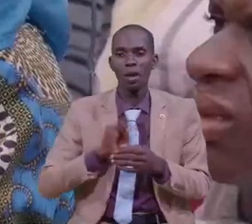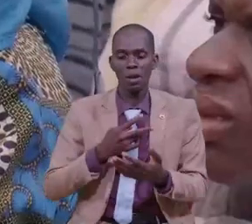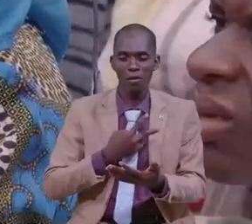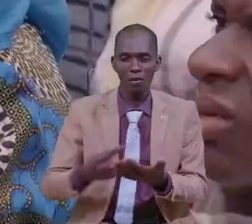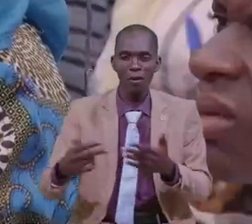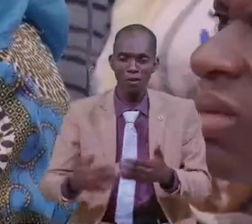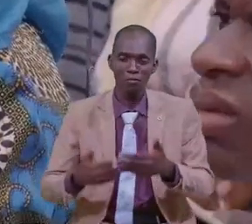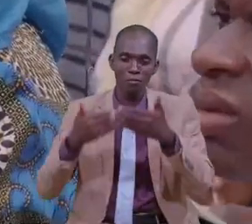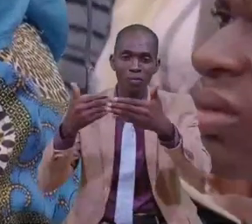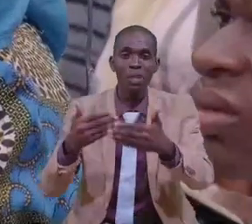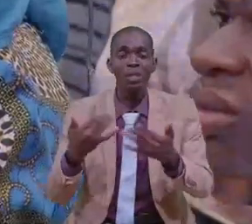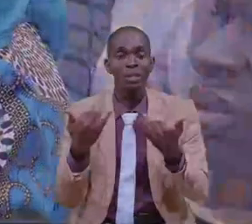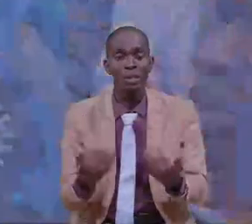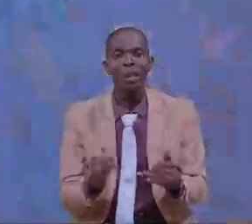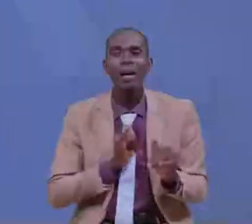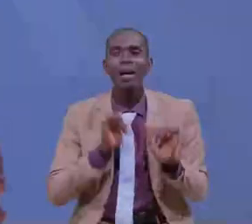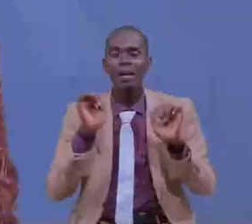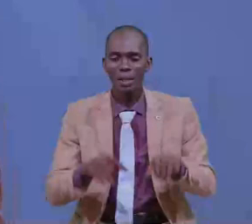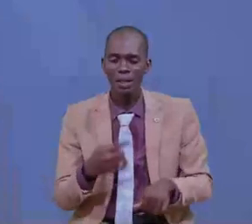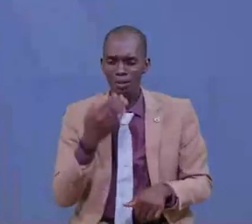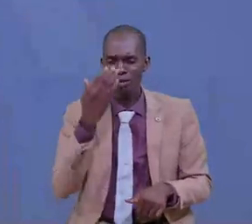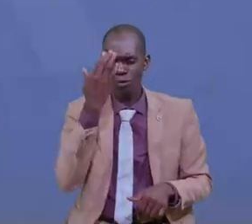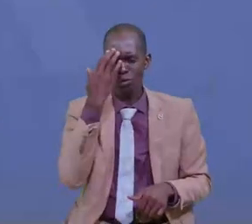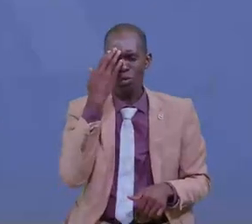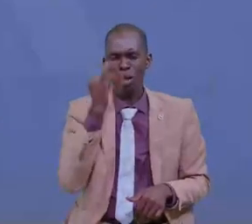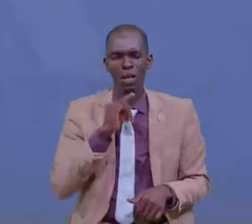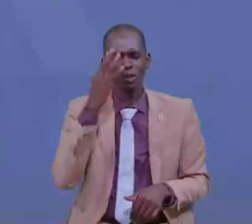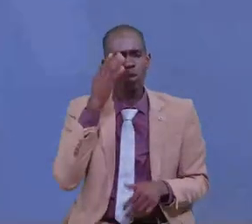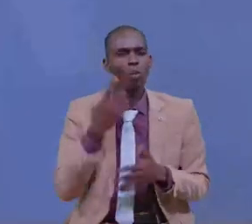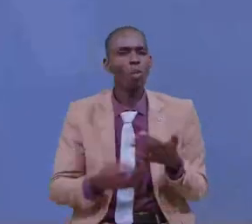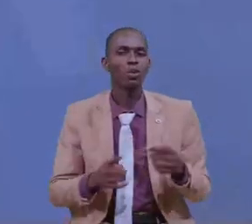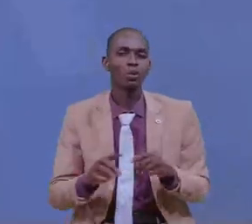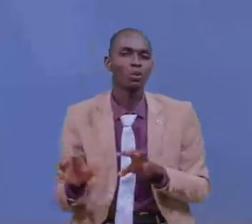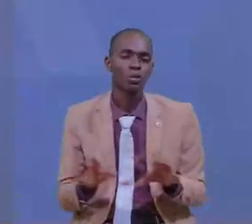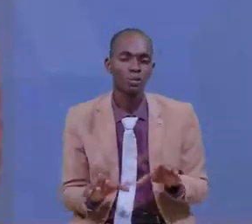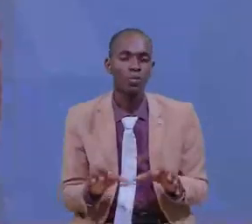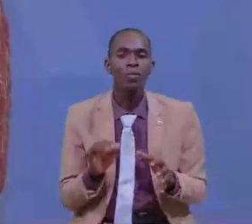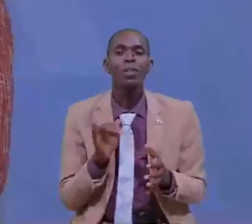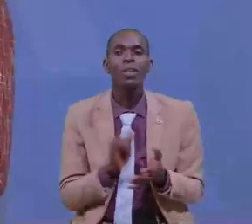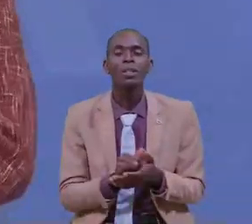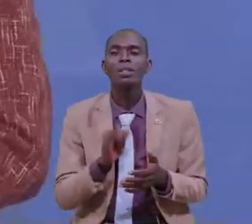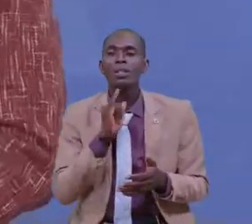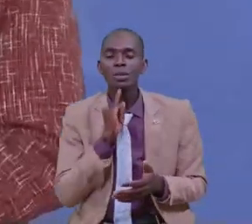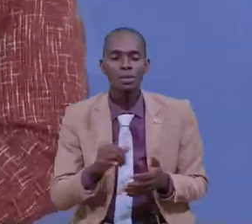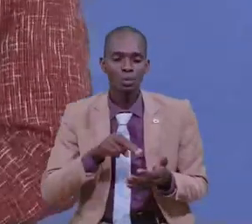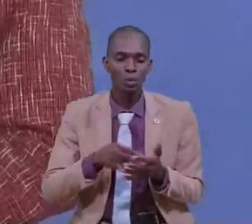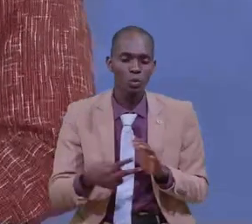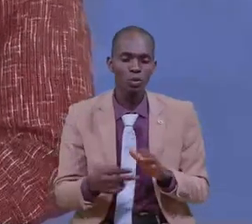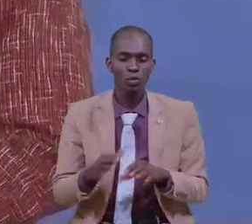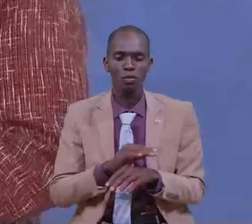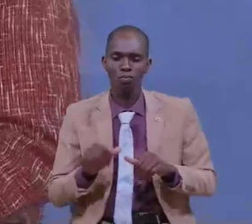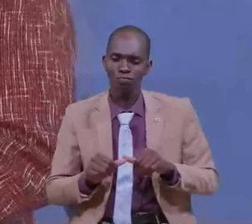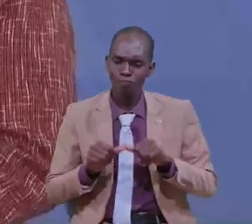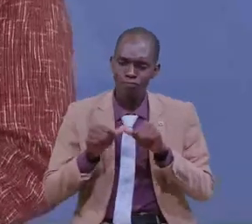l'avant. Maintenant, je peux dire, je sais ce qu'il faut faire. C'est ça dans notre vie. La fermeté